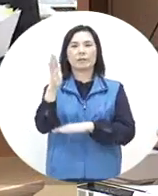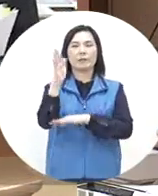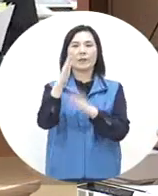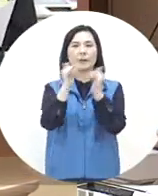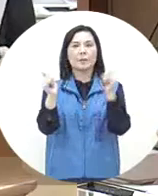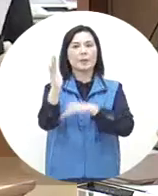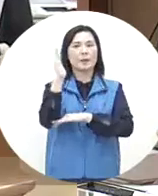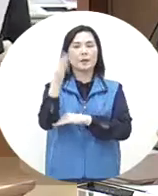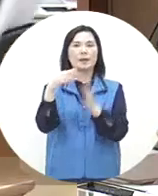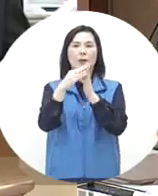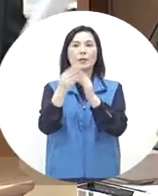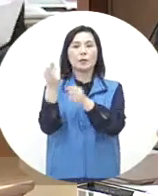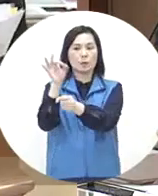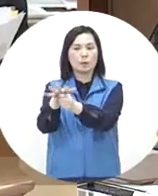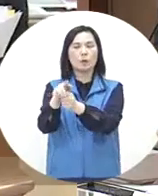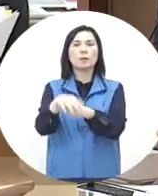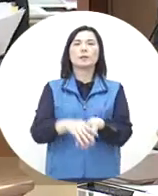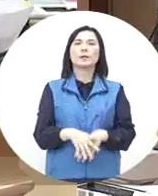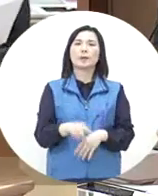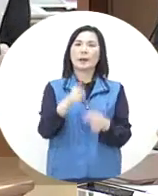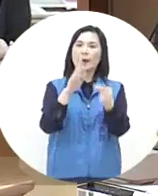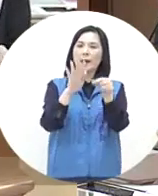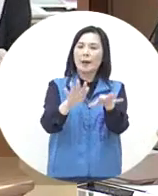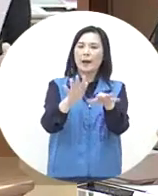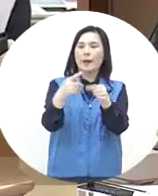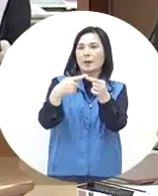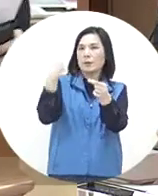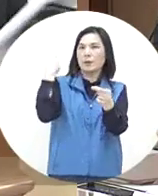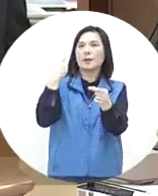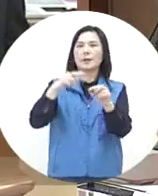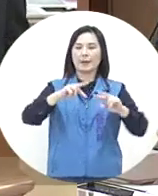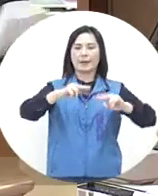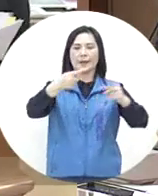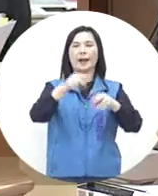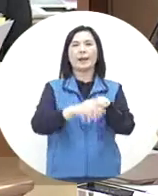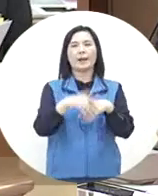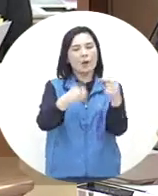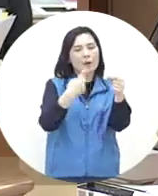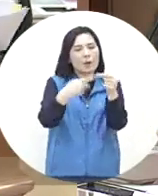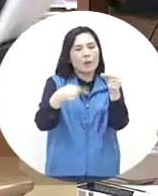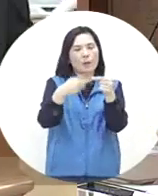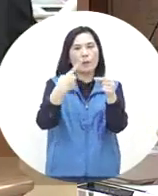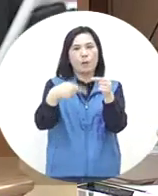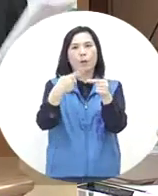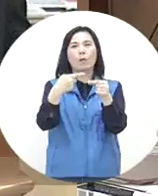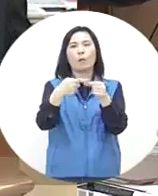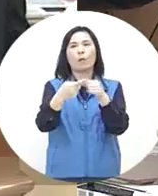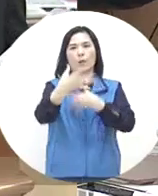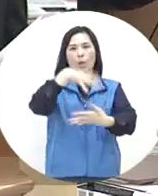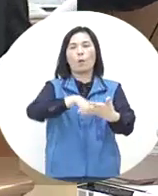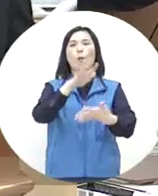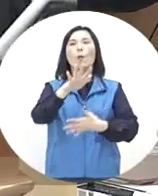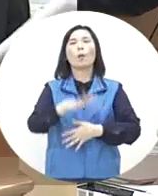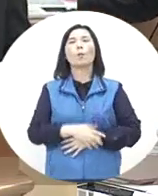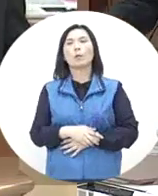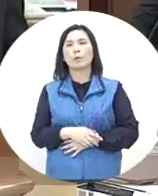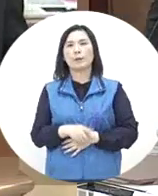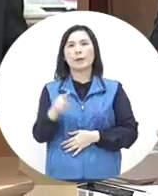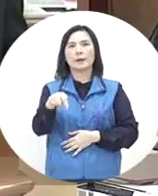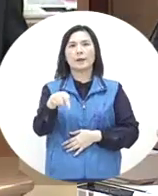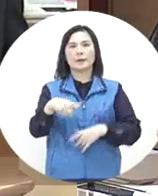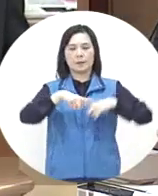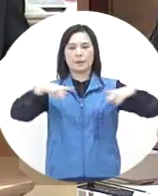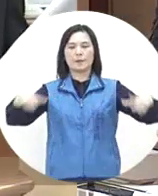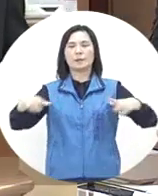去年的时候，咱的他经常性的活动，所以钱的部分已经都有补助下去的。 对。 啊，所以他们 扩大了。 他们自己